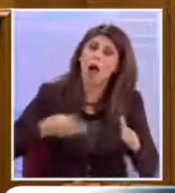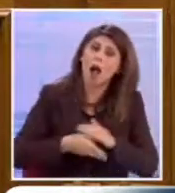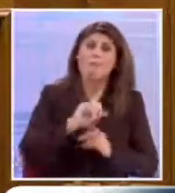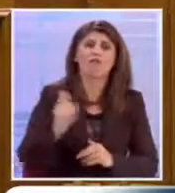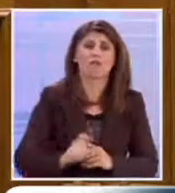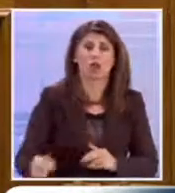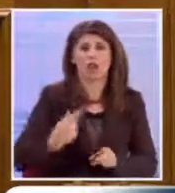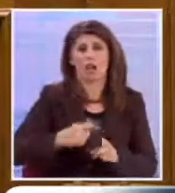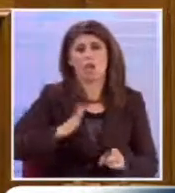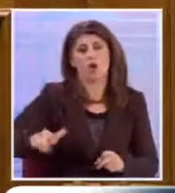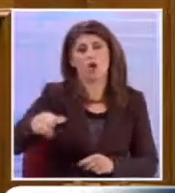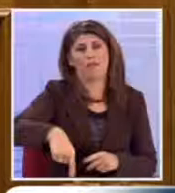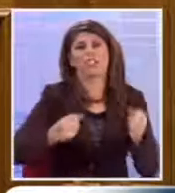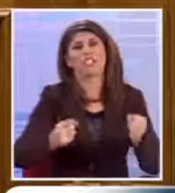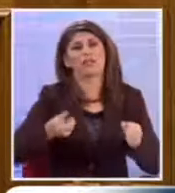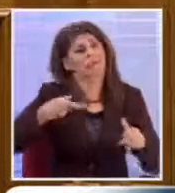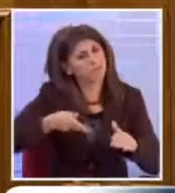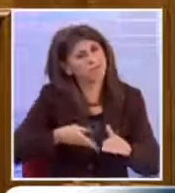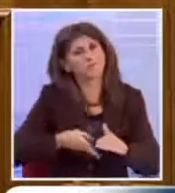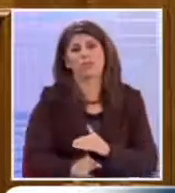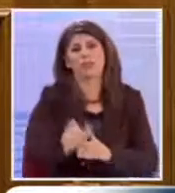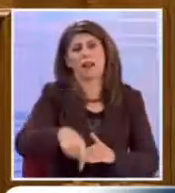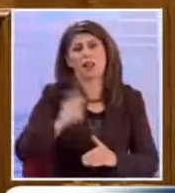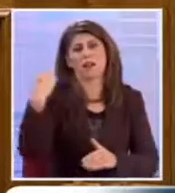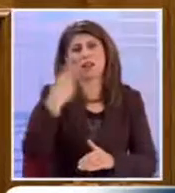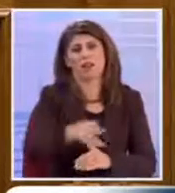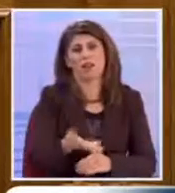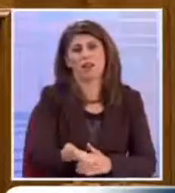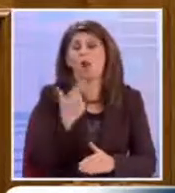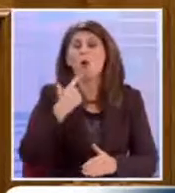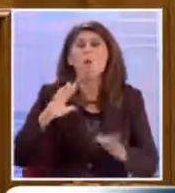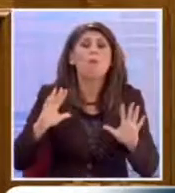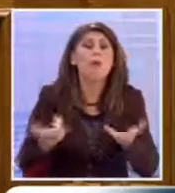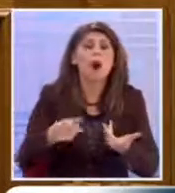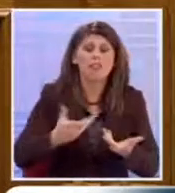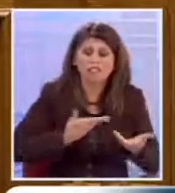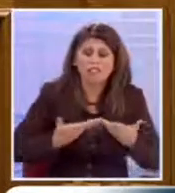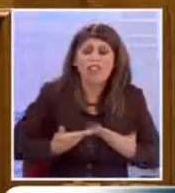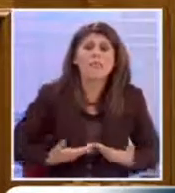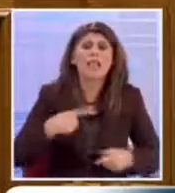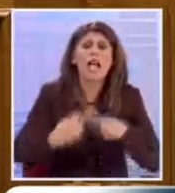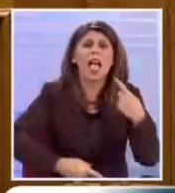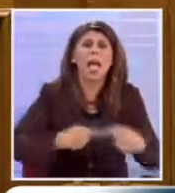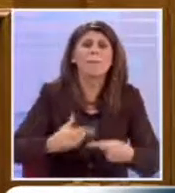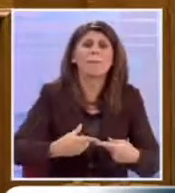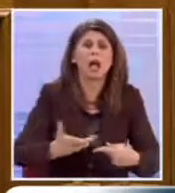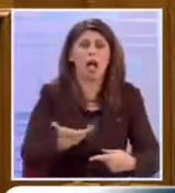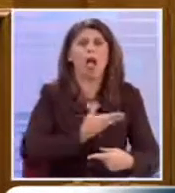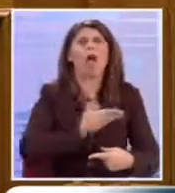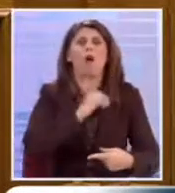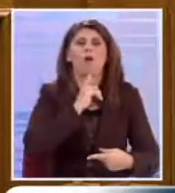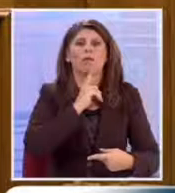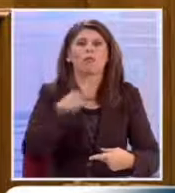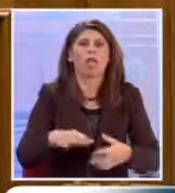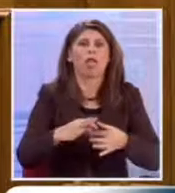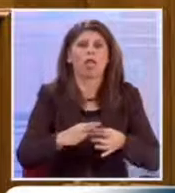Έλληνες πολίτες από αυτή την κρίση που έχετε προκαλέσει με τις πολιτικές σας. Και πώς το βιώνουν, πώς βιώνουν αυτή την τραυματική εμπειρία? Τη βιώνουν ως παράταση του μαρτυρίου